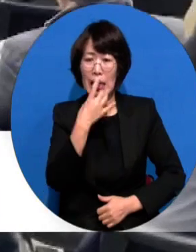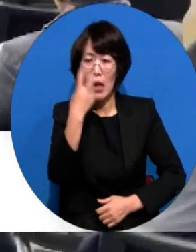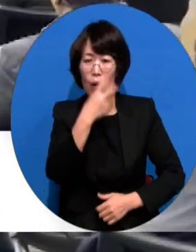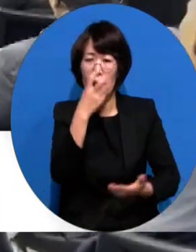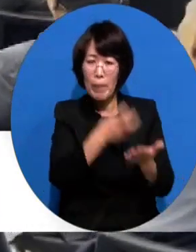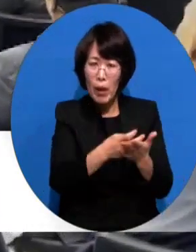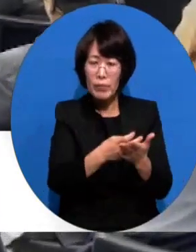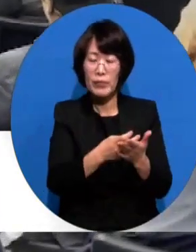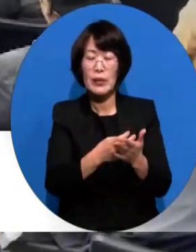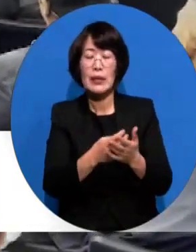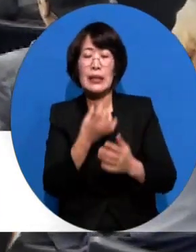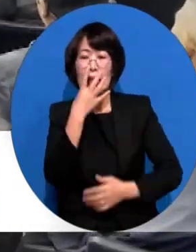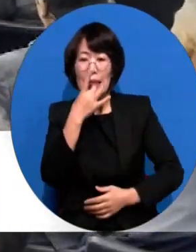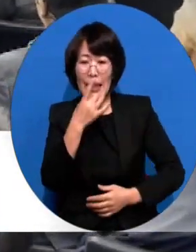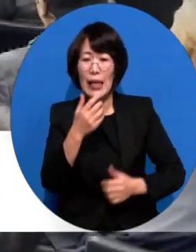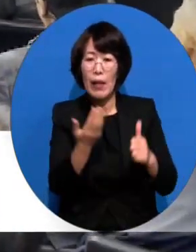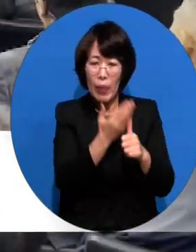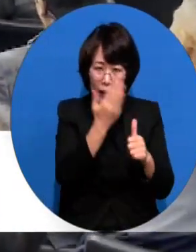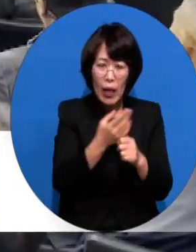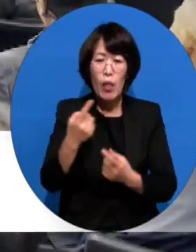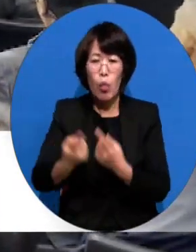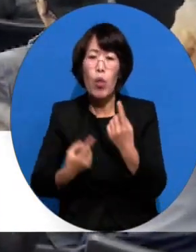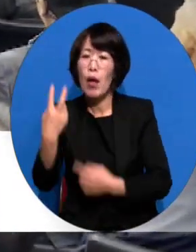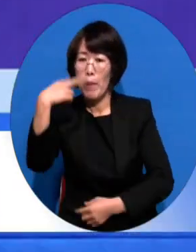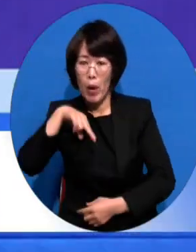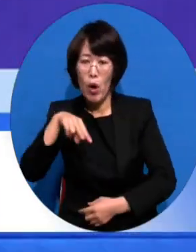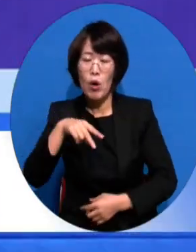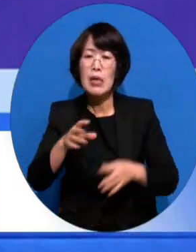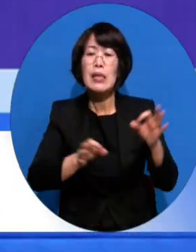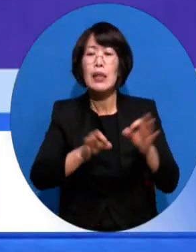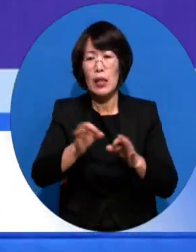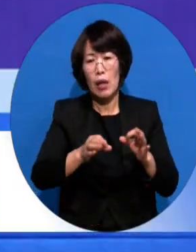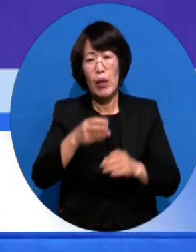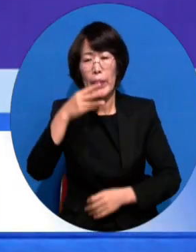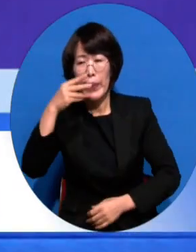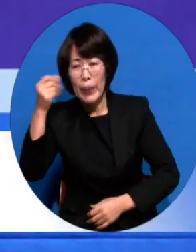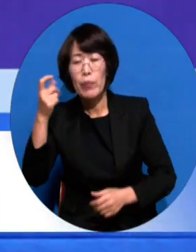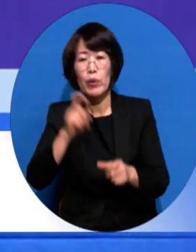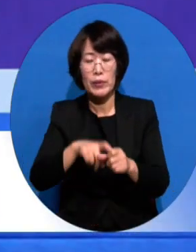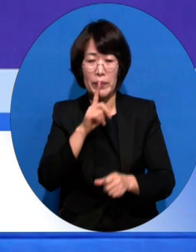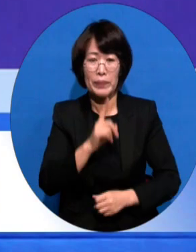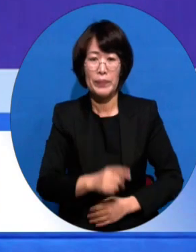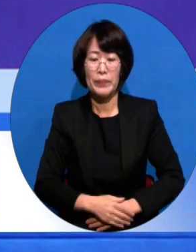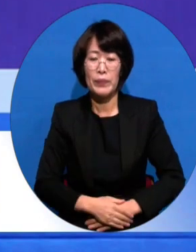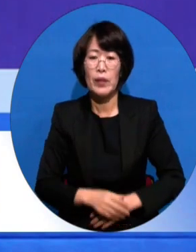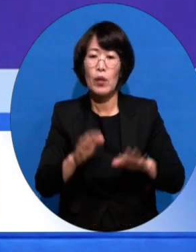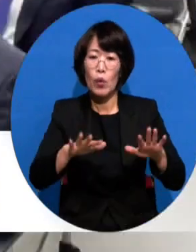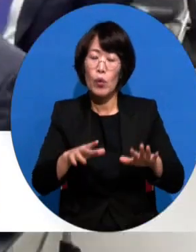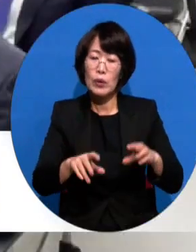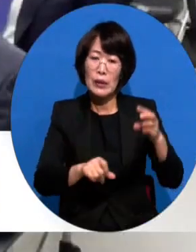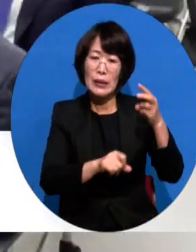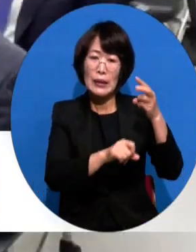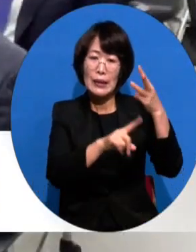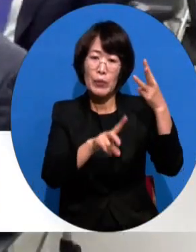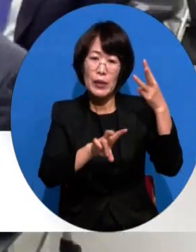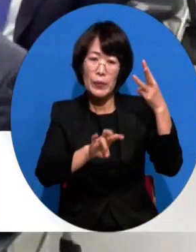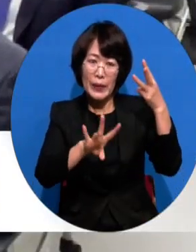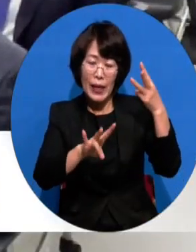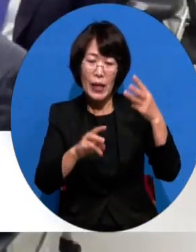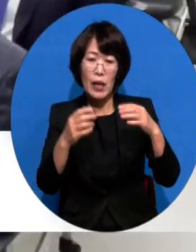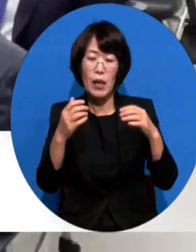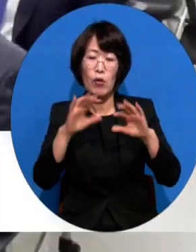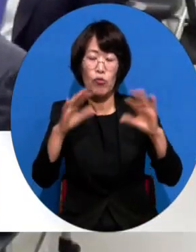쌀 생산 조정 병행을 통한 시장 격리 최소화가 목적이라고 밝혔습니다. 또 오는 23일 국회